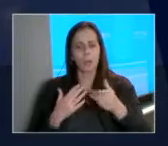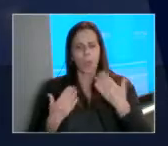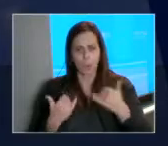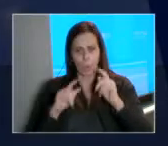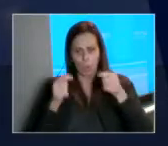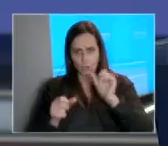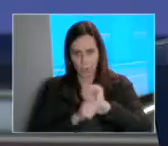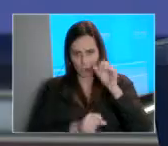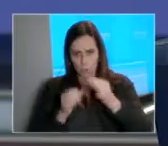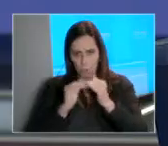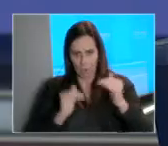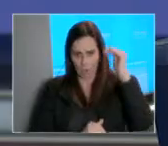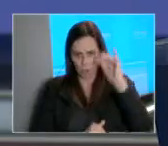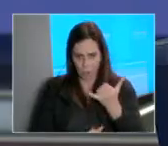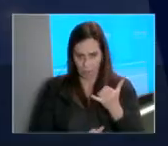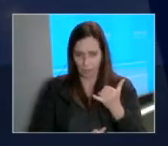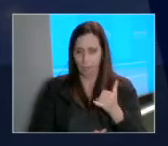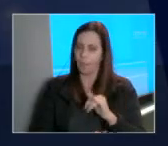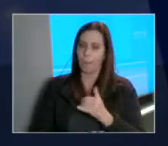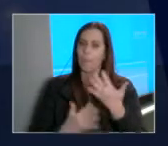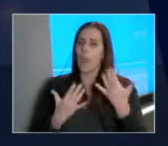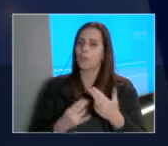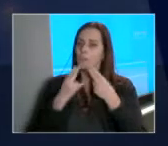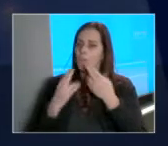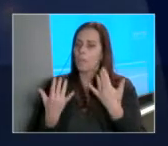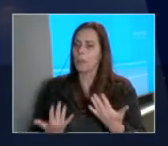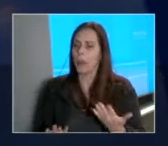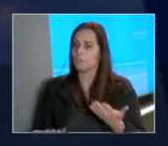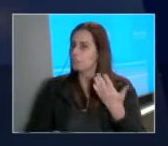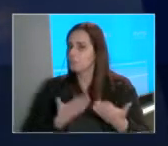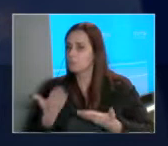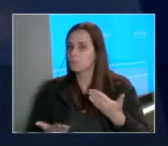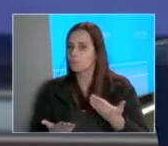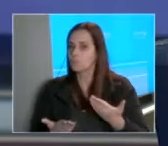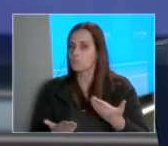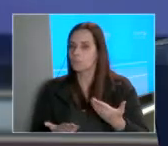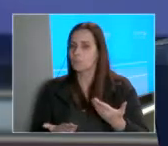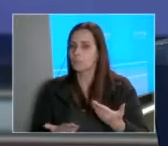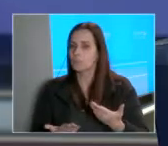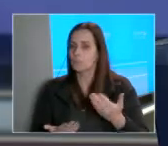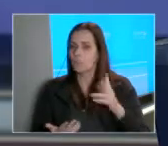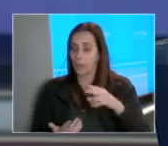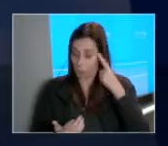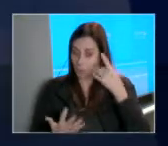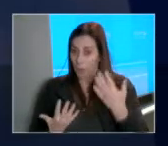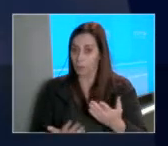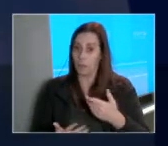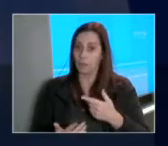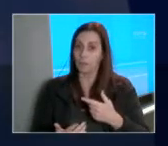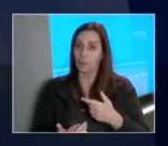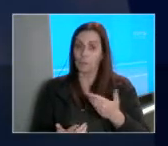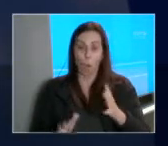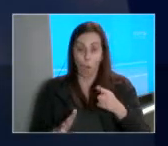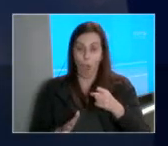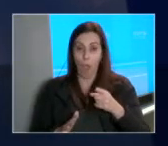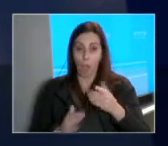הוגשה עתירה, נכון? נכון. ומתי אמור לערך הדיון? יש איזשהו מידע על זה? האם יכול